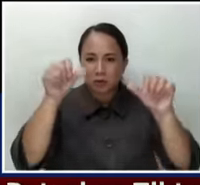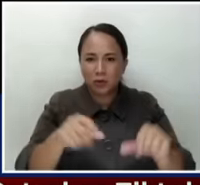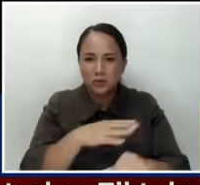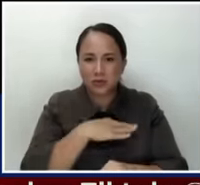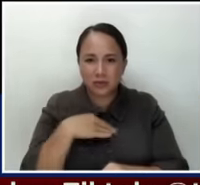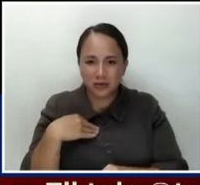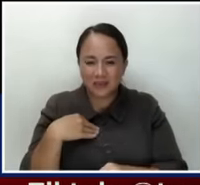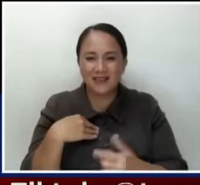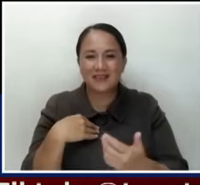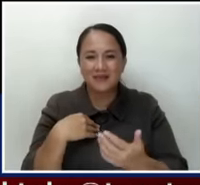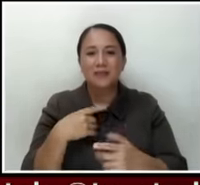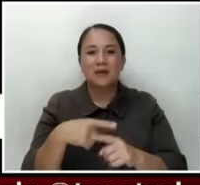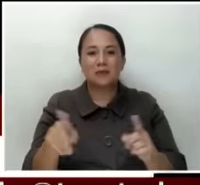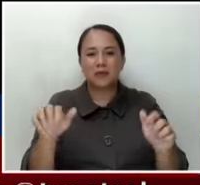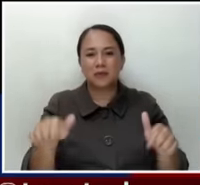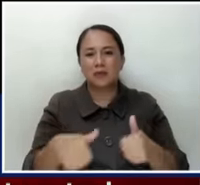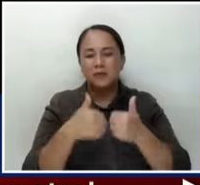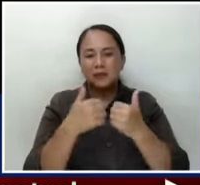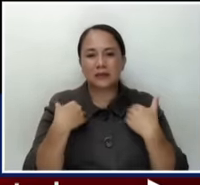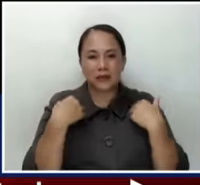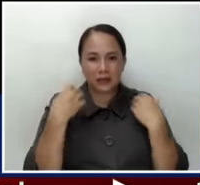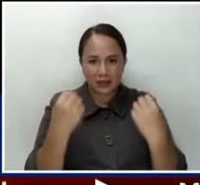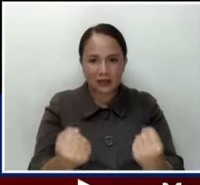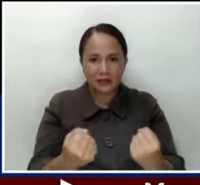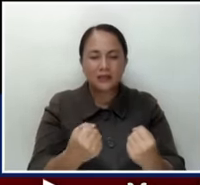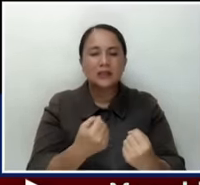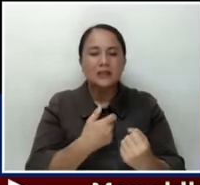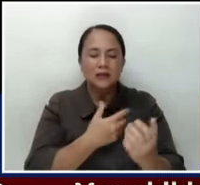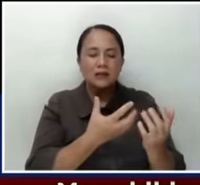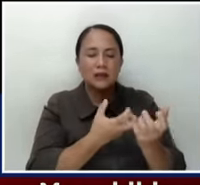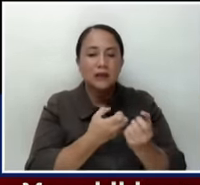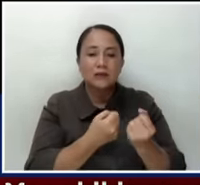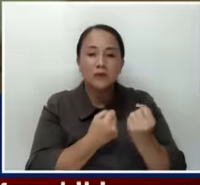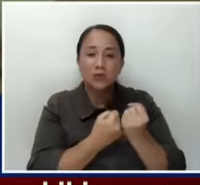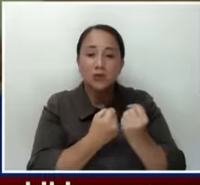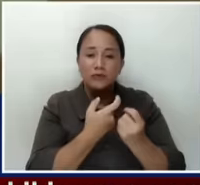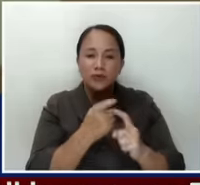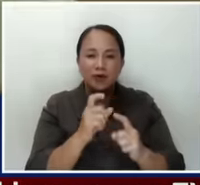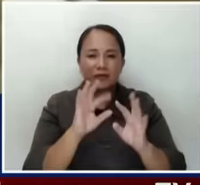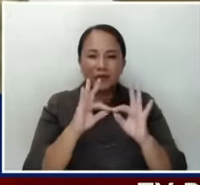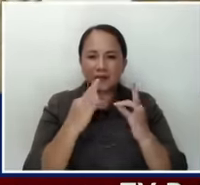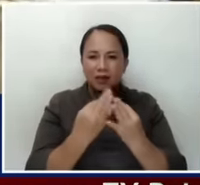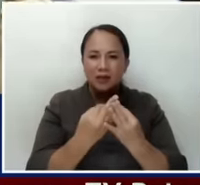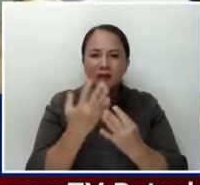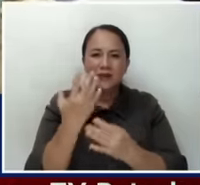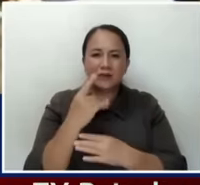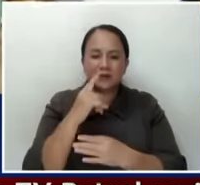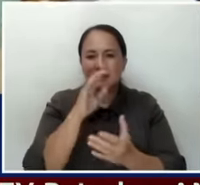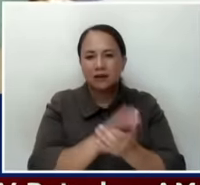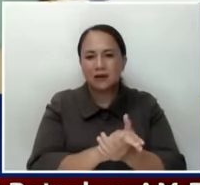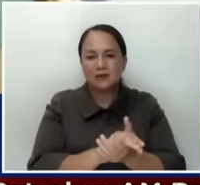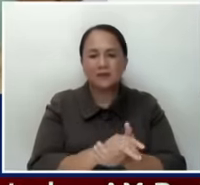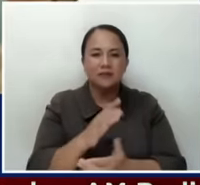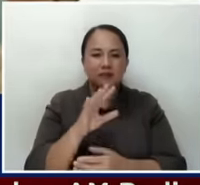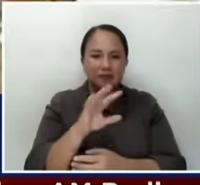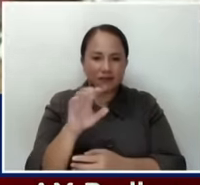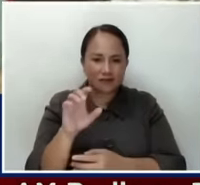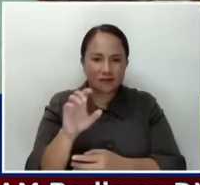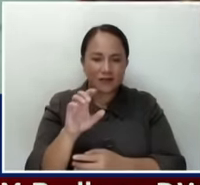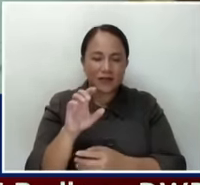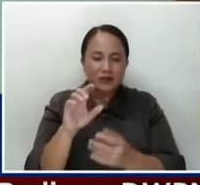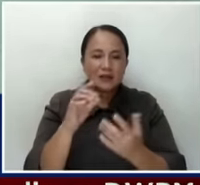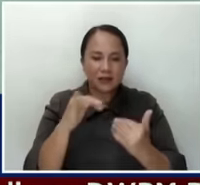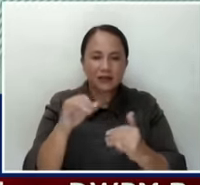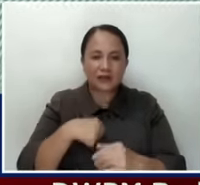Sa gitna naman ng hamon sa kalusugan, humuhugot ang lakas si Sharon sa kanyang pamilya. Lalo na sa kanyang mister na si dating Senator Kiko